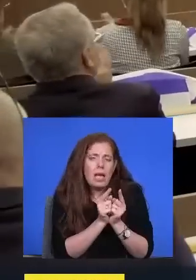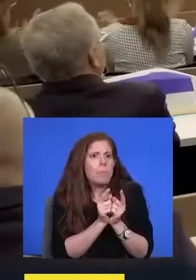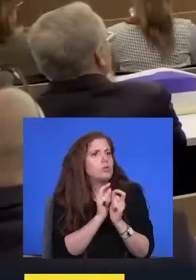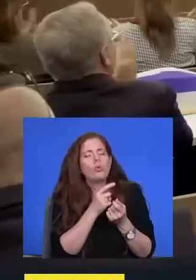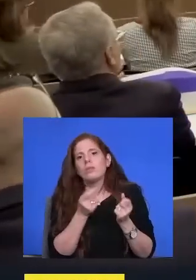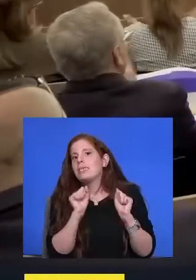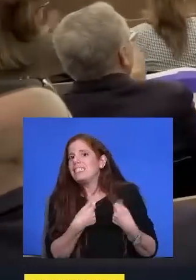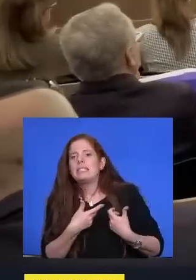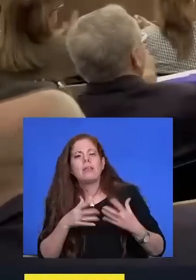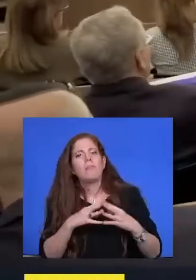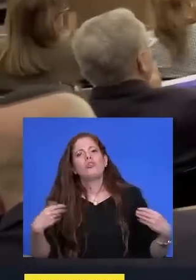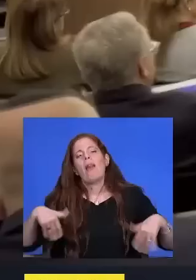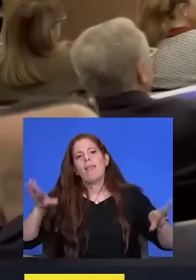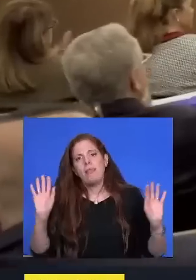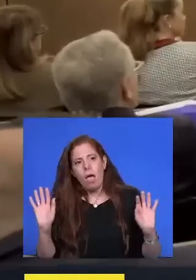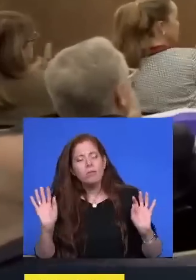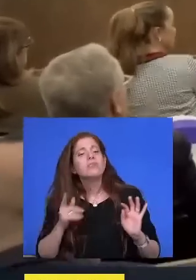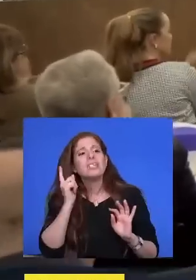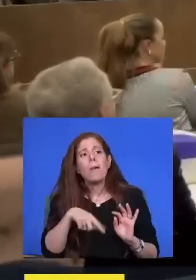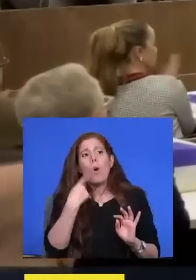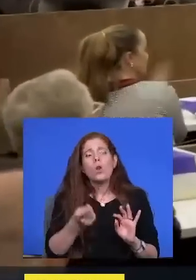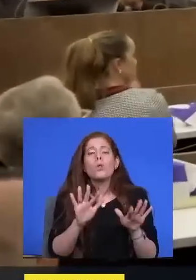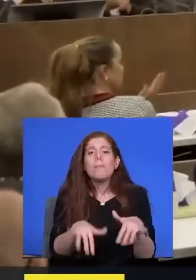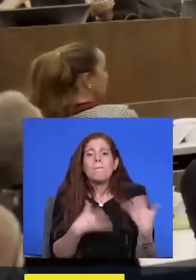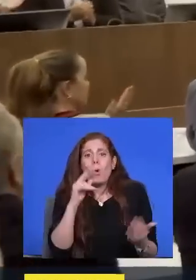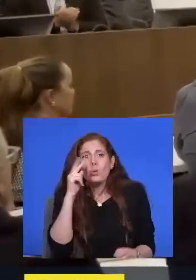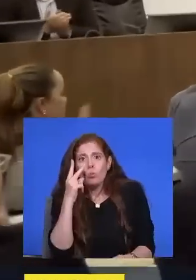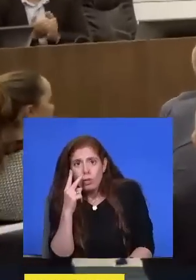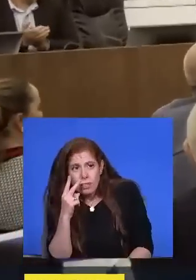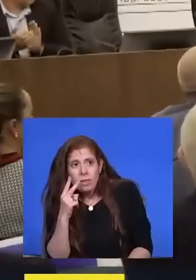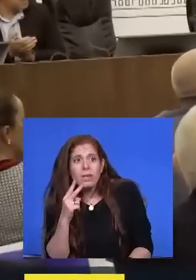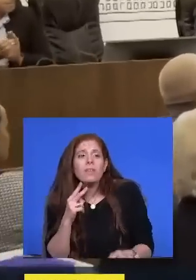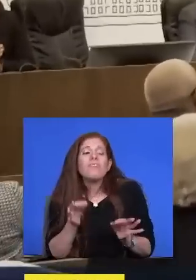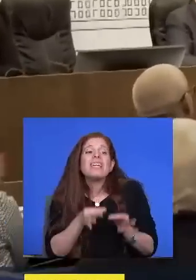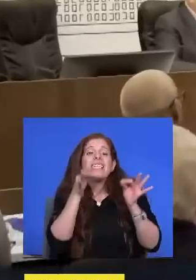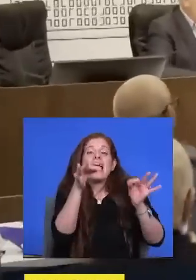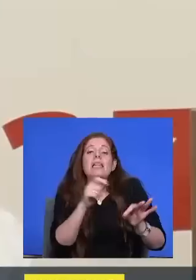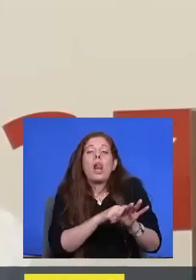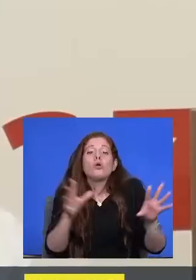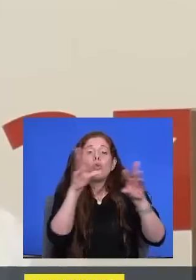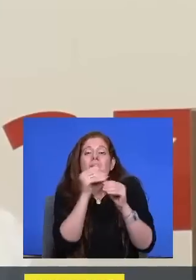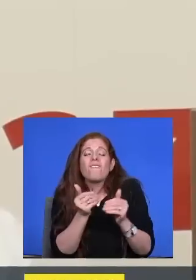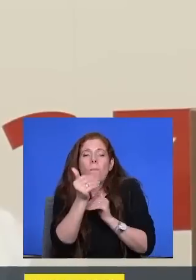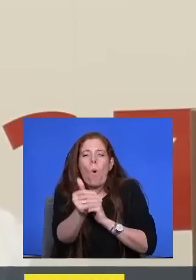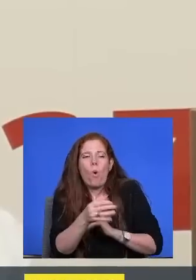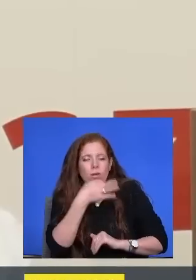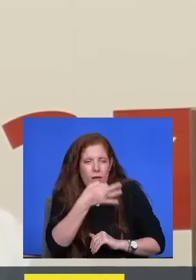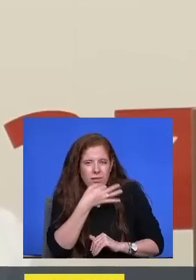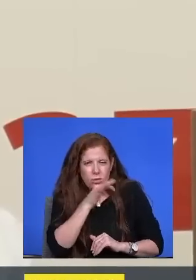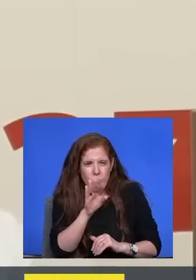בהצהרת נתניהו, שהייתה אמורה להיות בבוקר יום שני, ונדחתה לשעות הערב המאוחרות. זה שר ביטחון